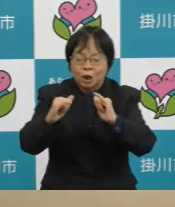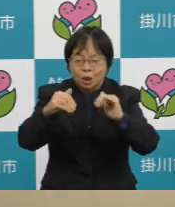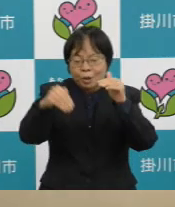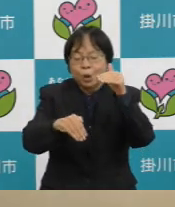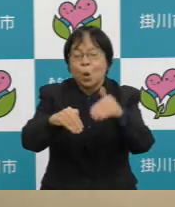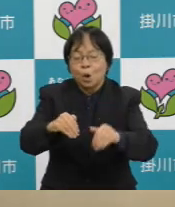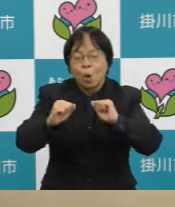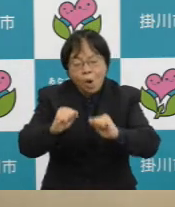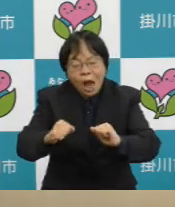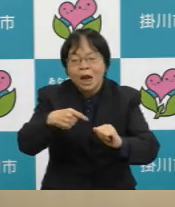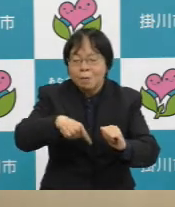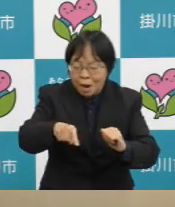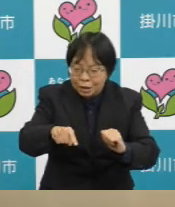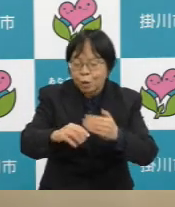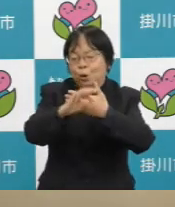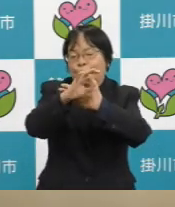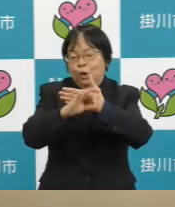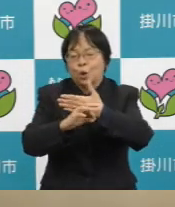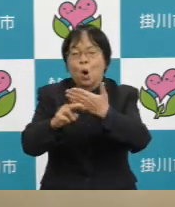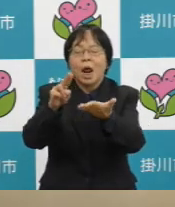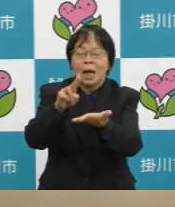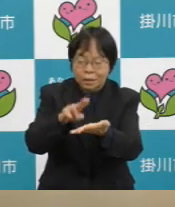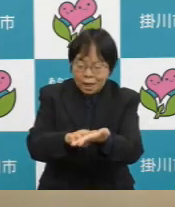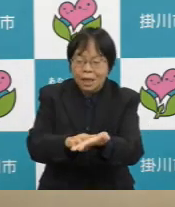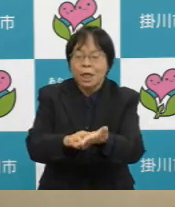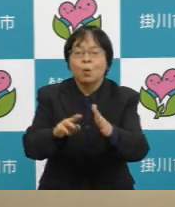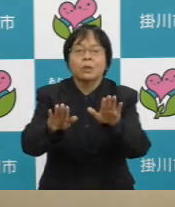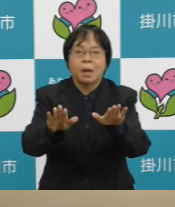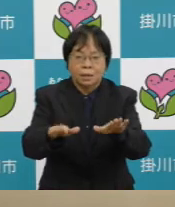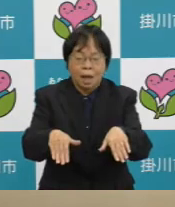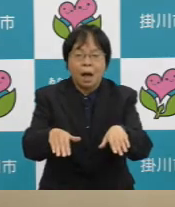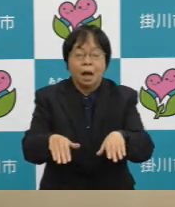制定をいたしました。その時に、